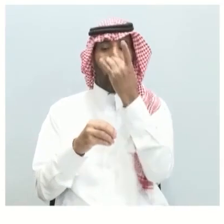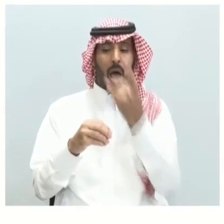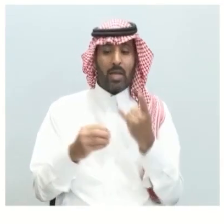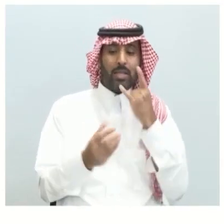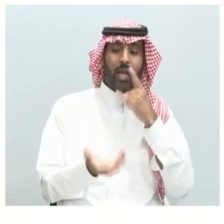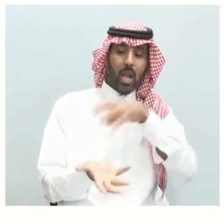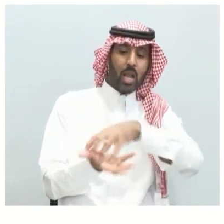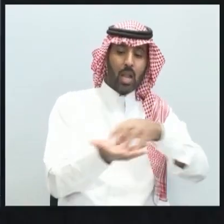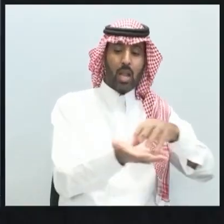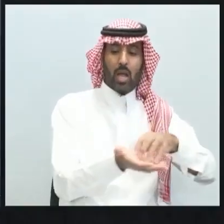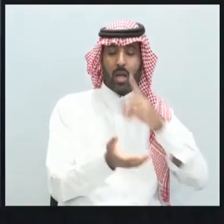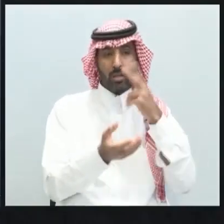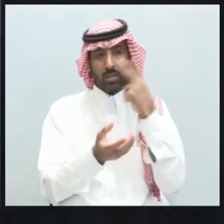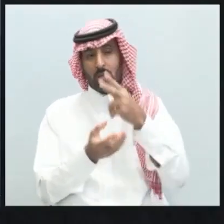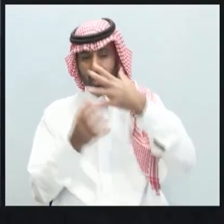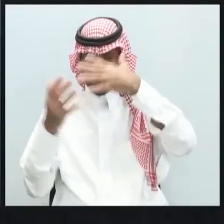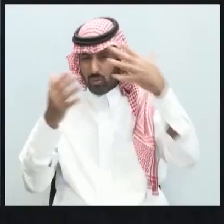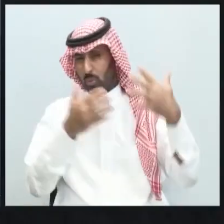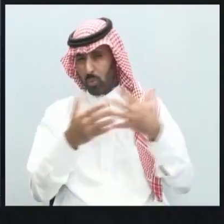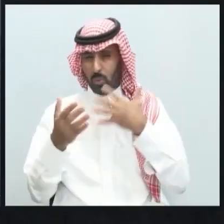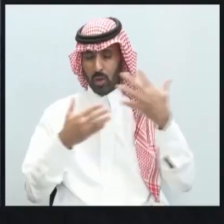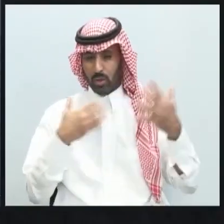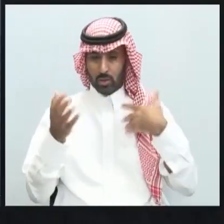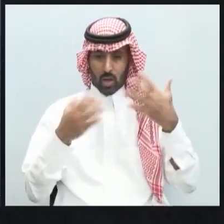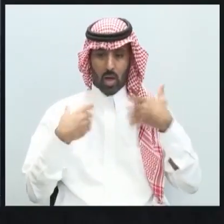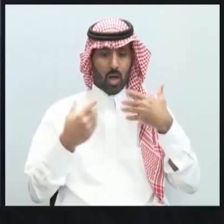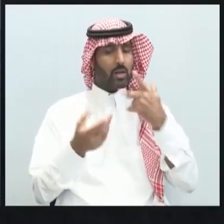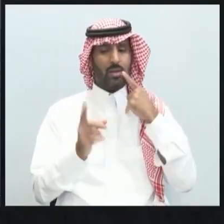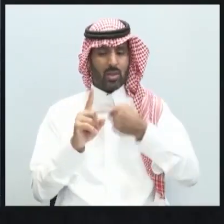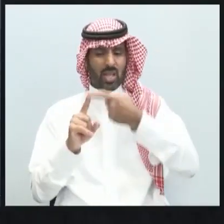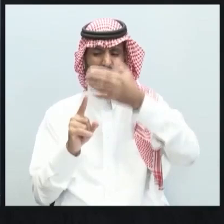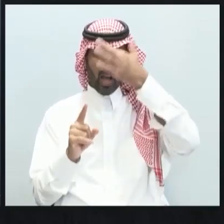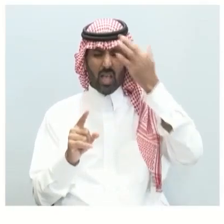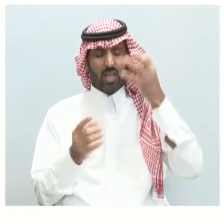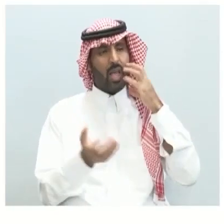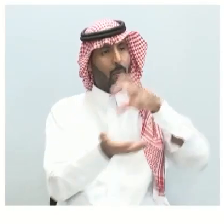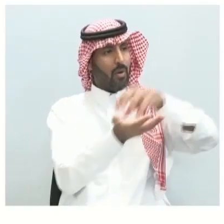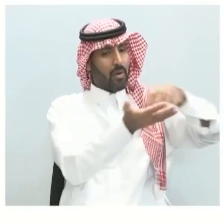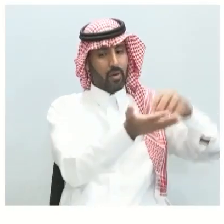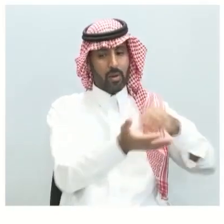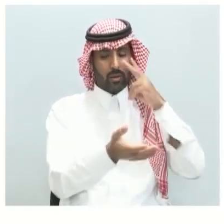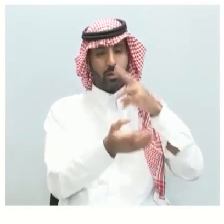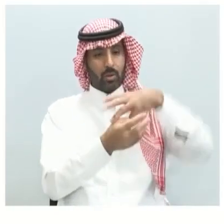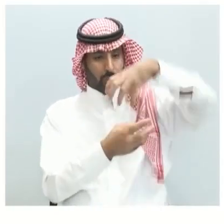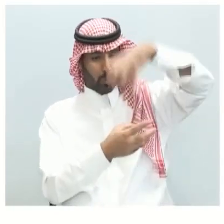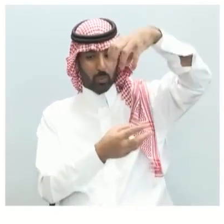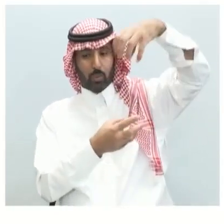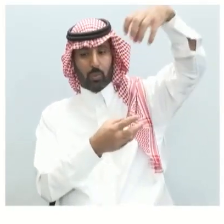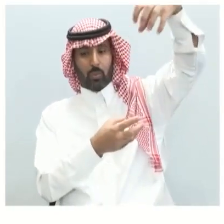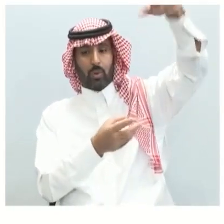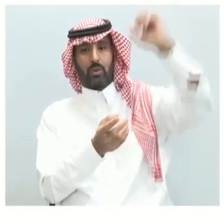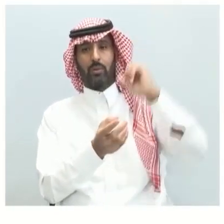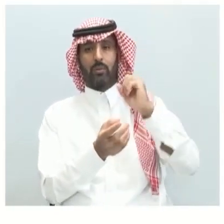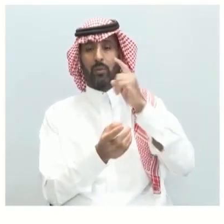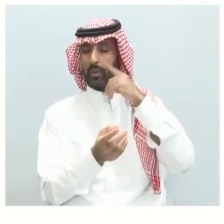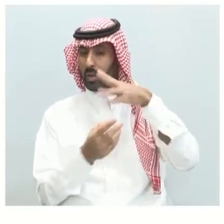محطات رس جوي ما المقصود بعشر محطات رصد جوي والتي يستخدم فيها بالون الطقس